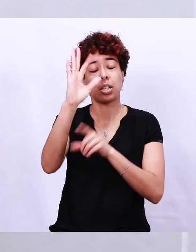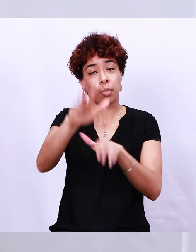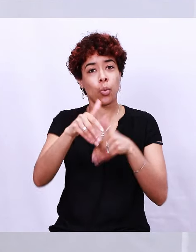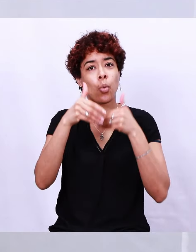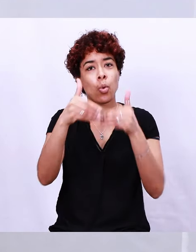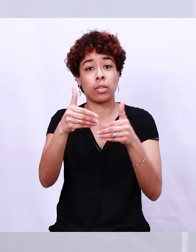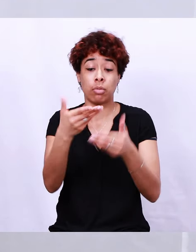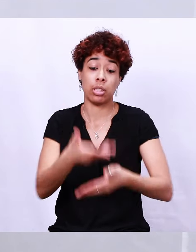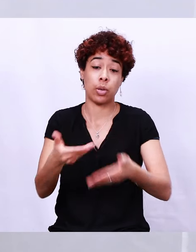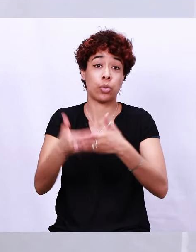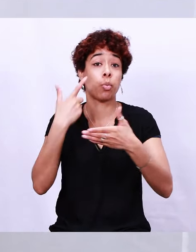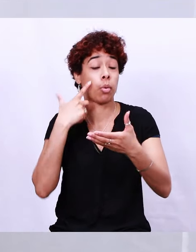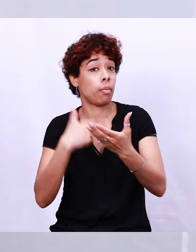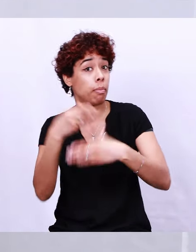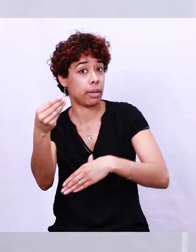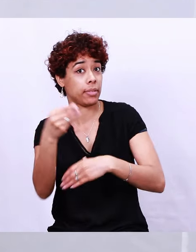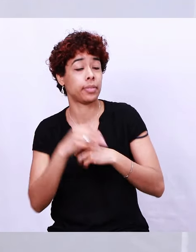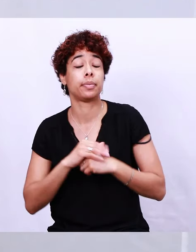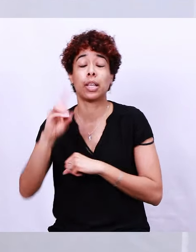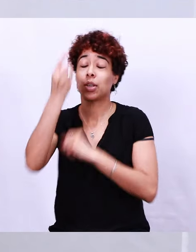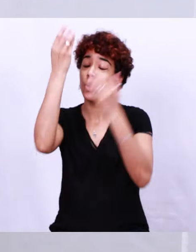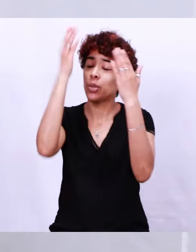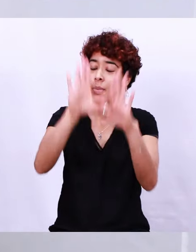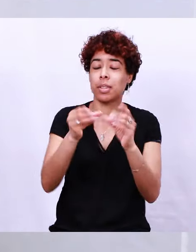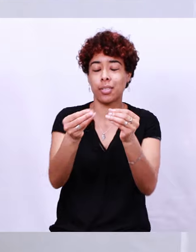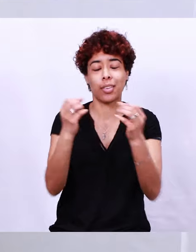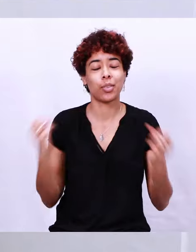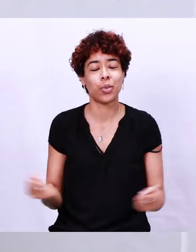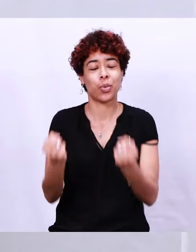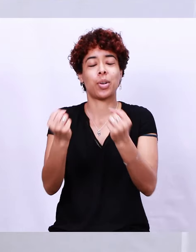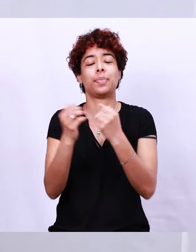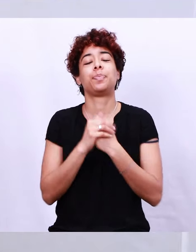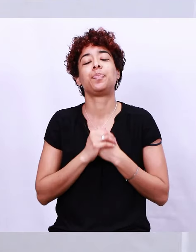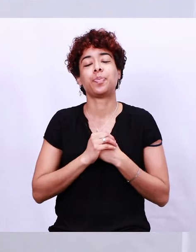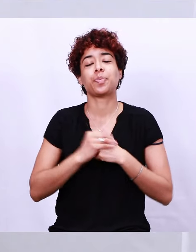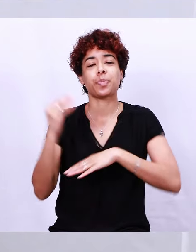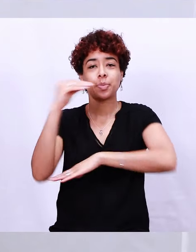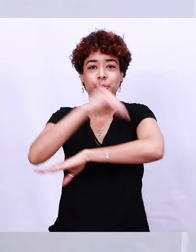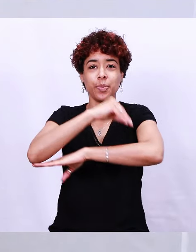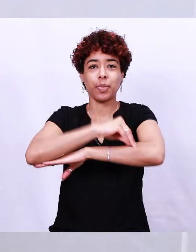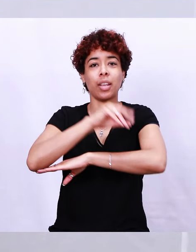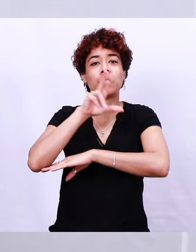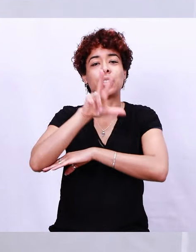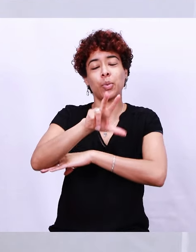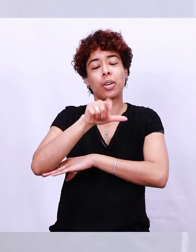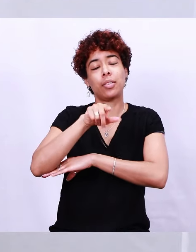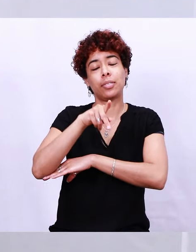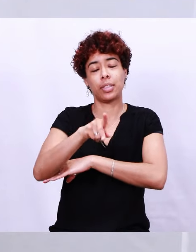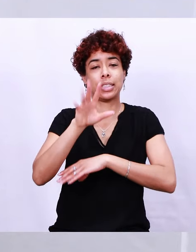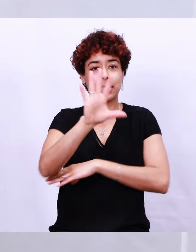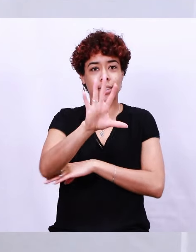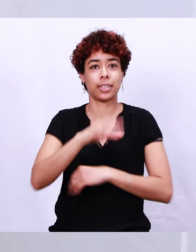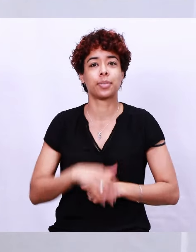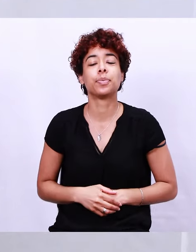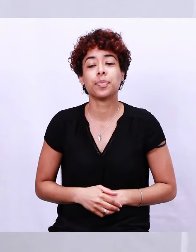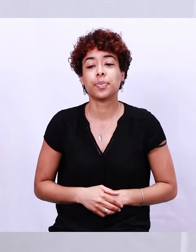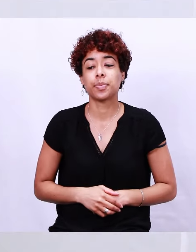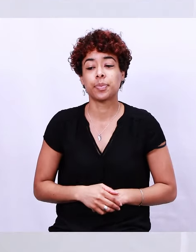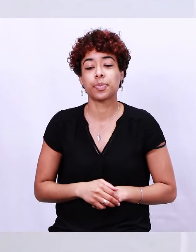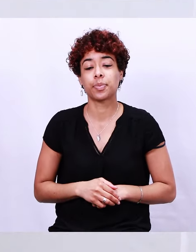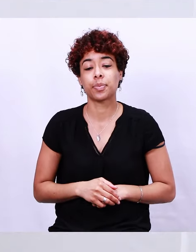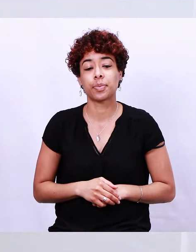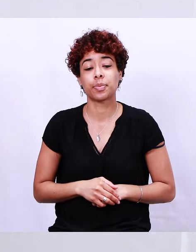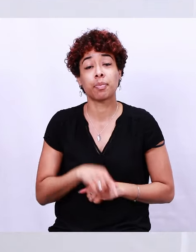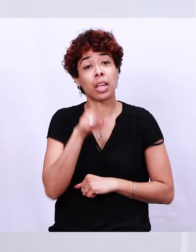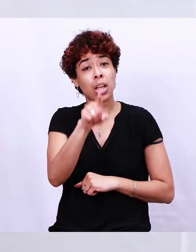sortir de ta situation alors que Dieu te bénisse et tencourage proverbes chapitre 3 verset 5 et on priera la Bible nous